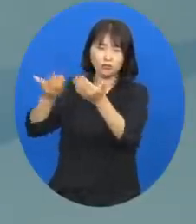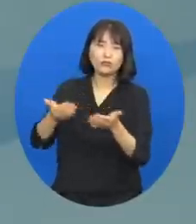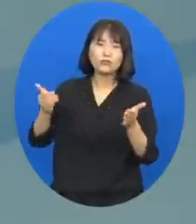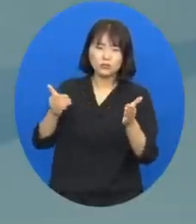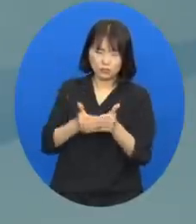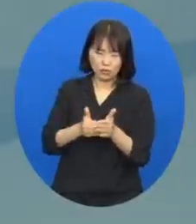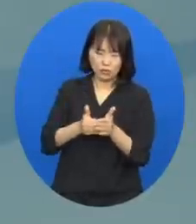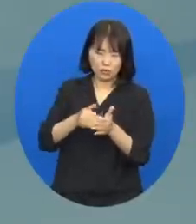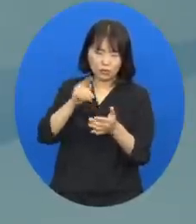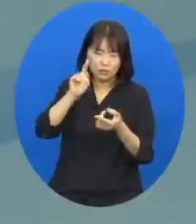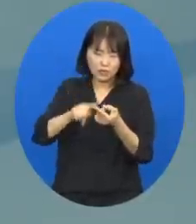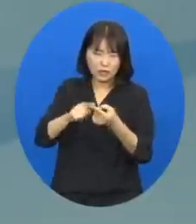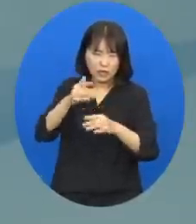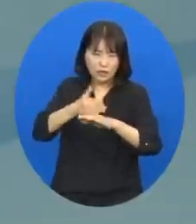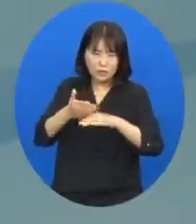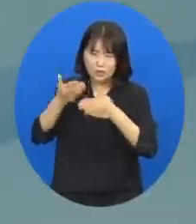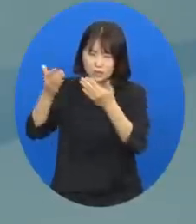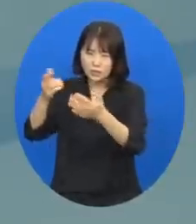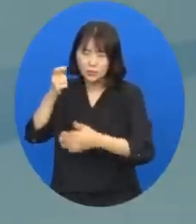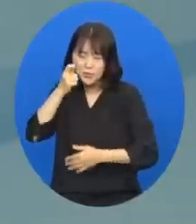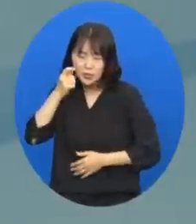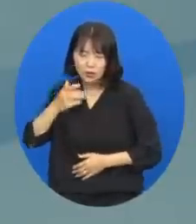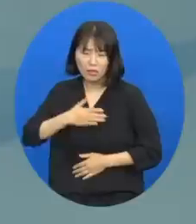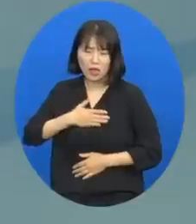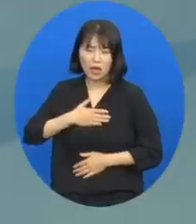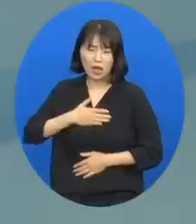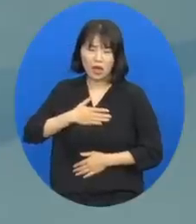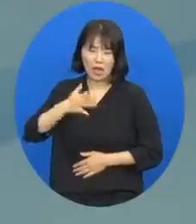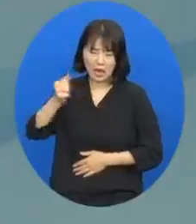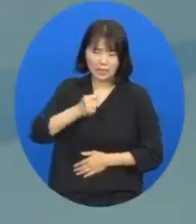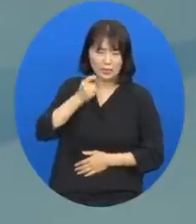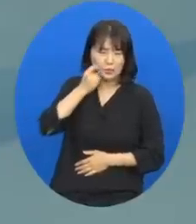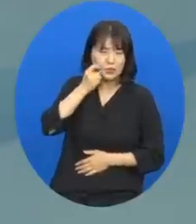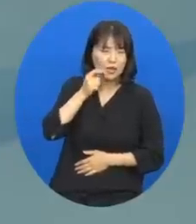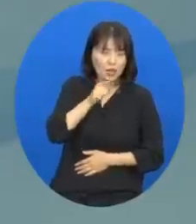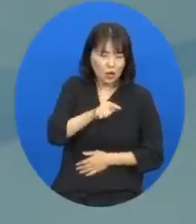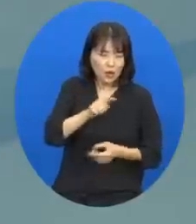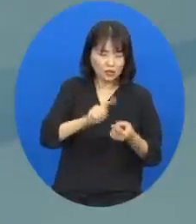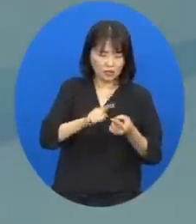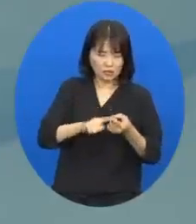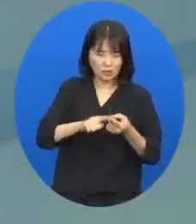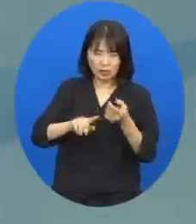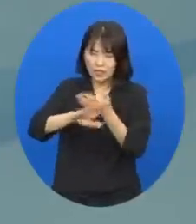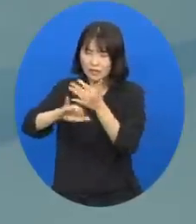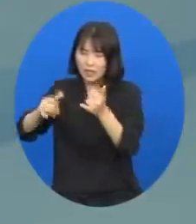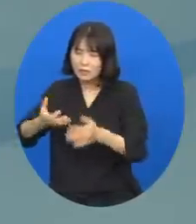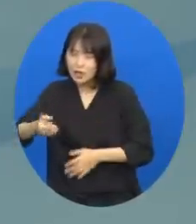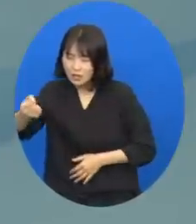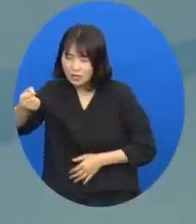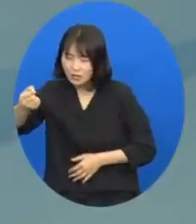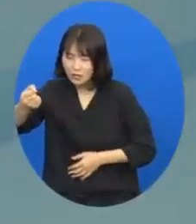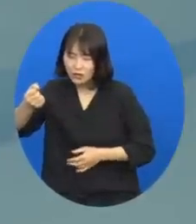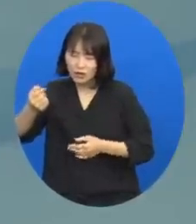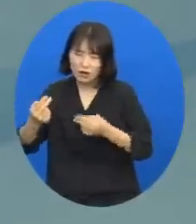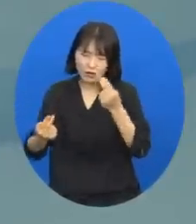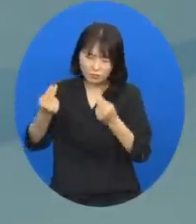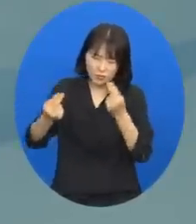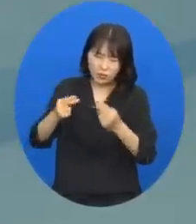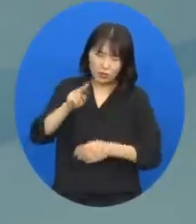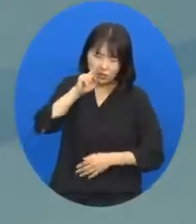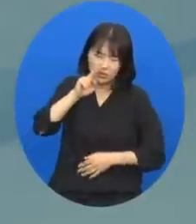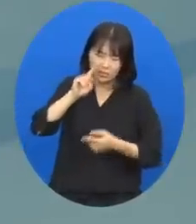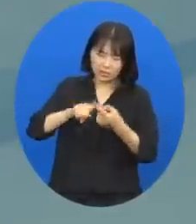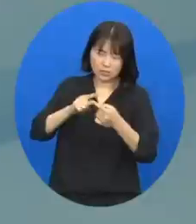내게 없는 것을 인하여 서 또한 다른 사람이 것을 가진 것으로 인하여 서 시기 했던 것을 주요 용서해